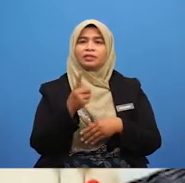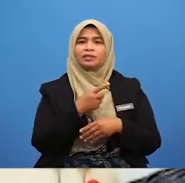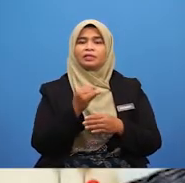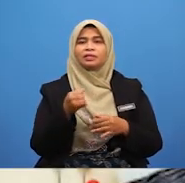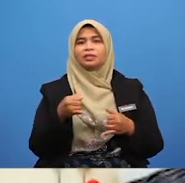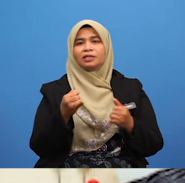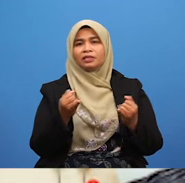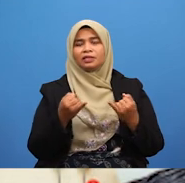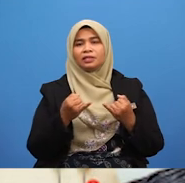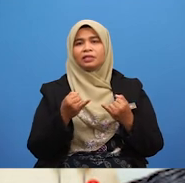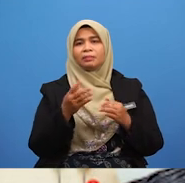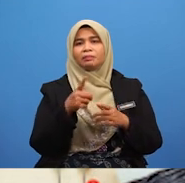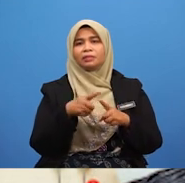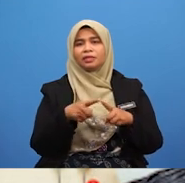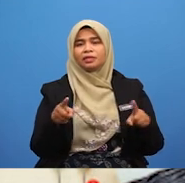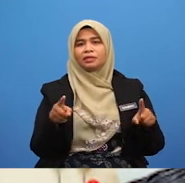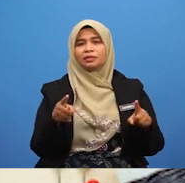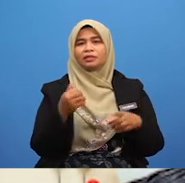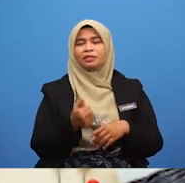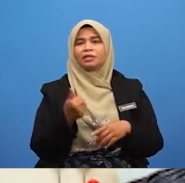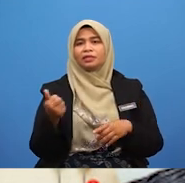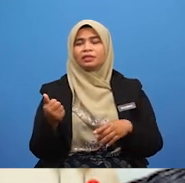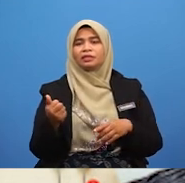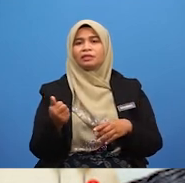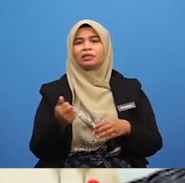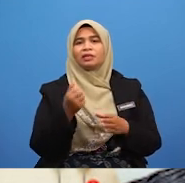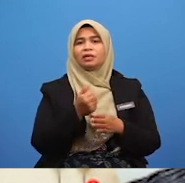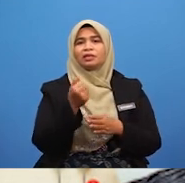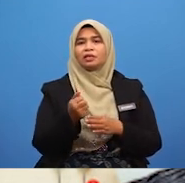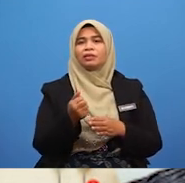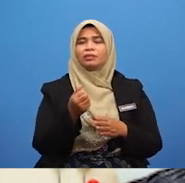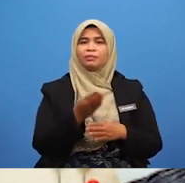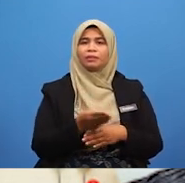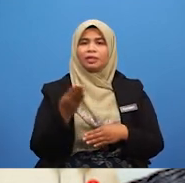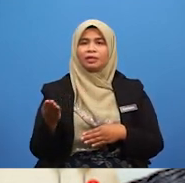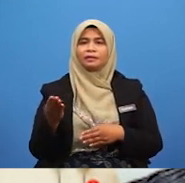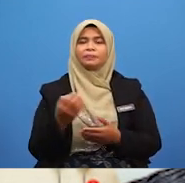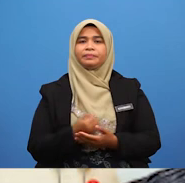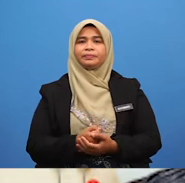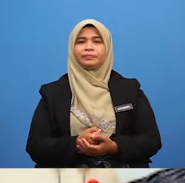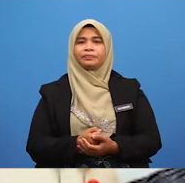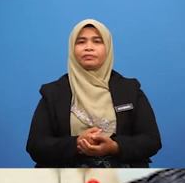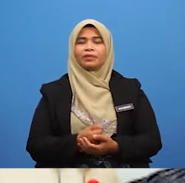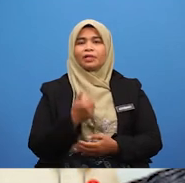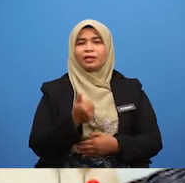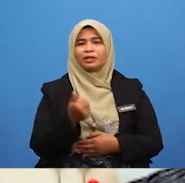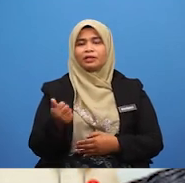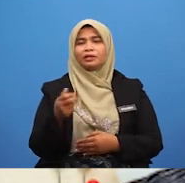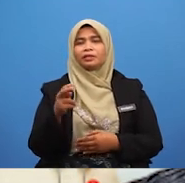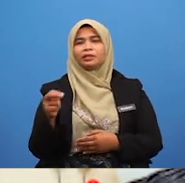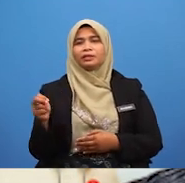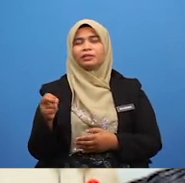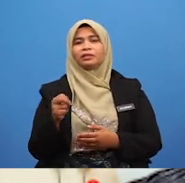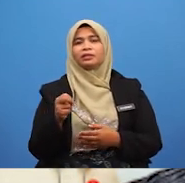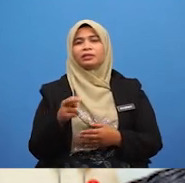ataupun bahan. Okey. Alatan merujuk kepada sesuatu yang boleh digunakan dalam